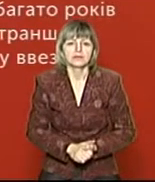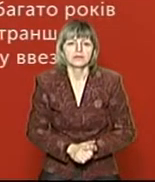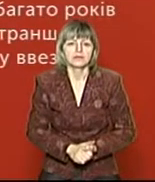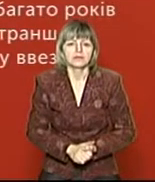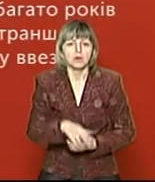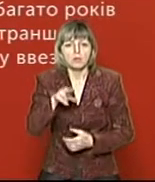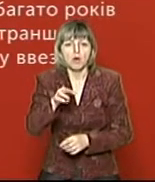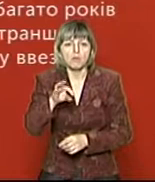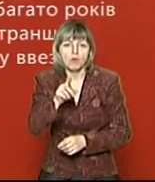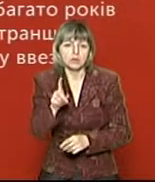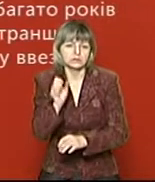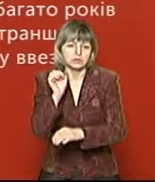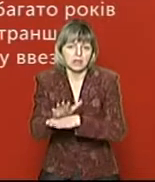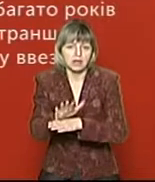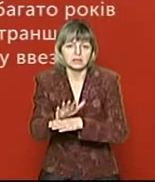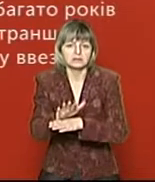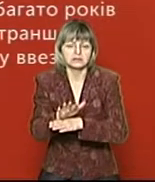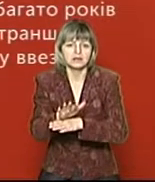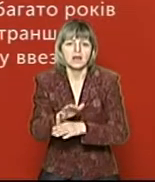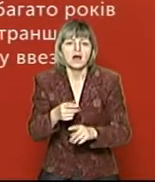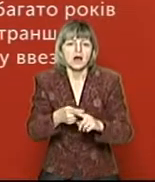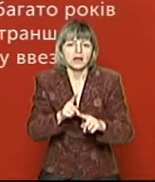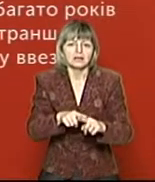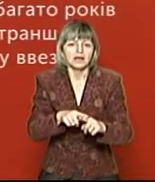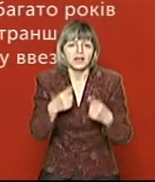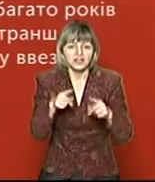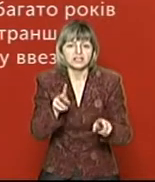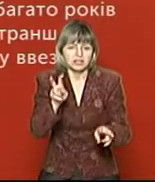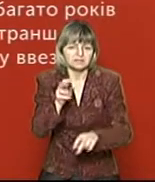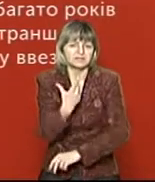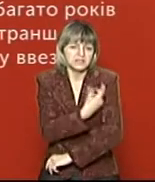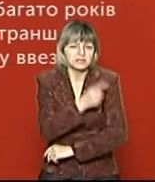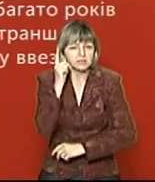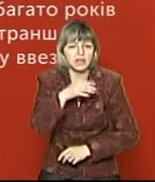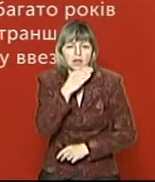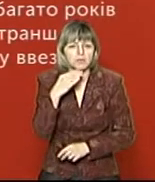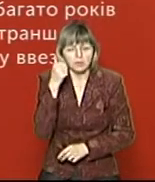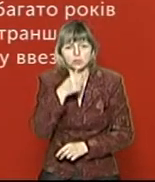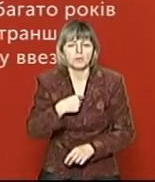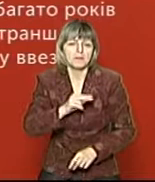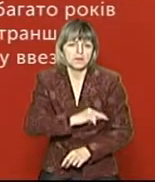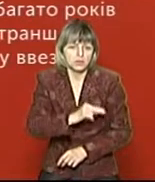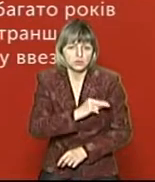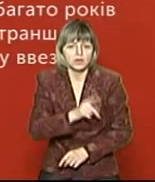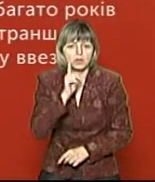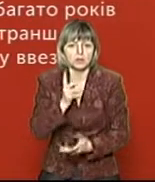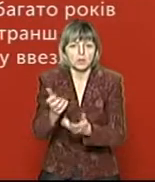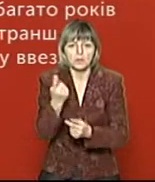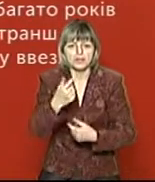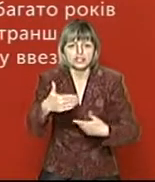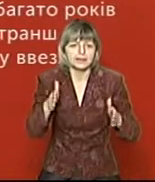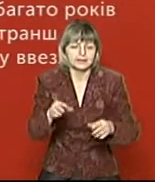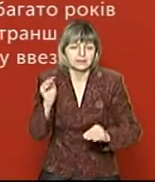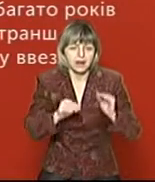МОЗовських наказах. А акції грип, це відома, ми знаємо вже багато років працювали. Поки що прийшов перший транш.